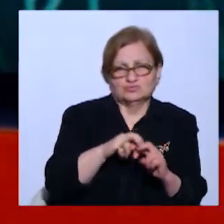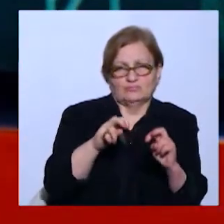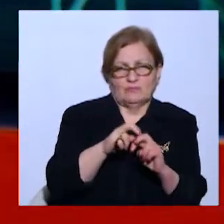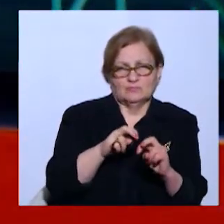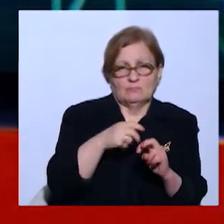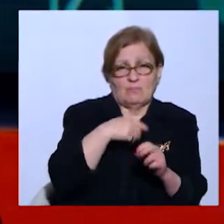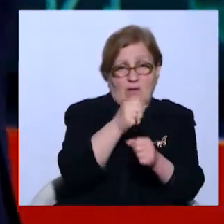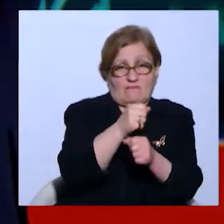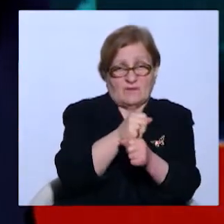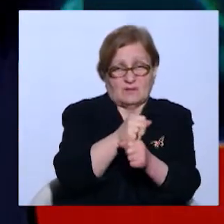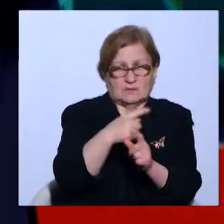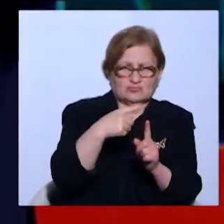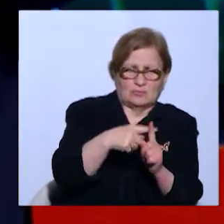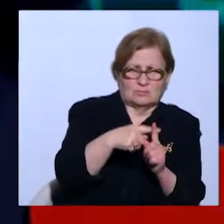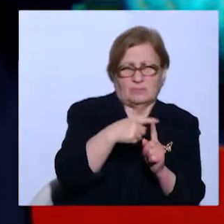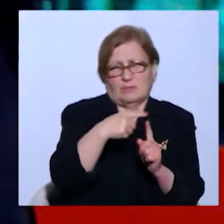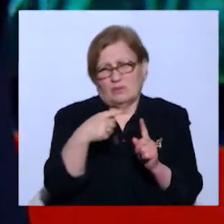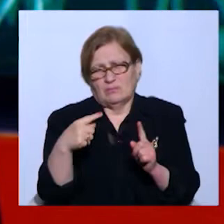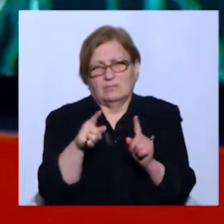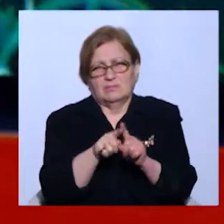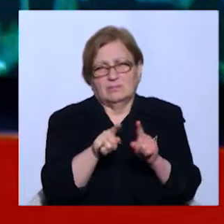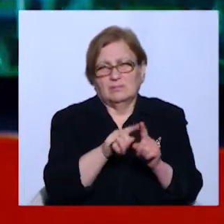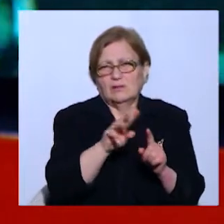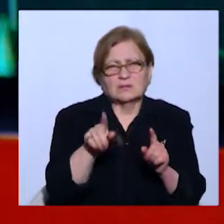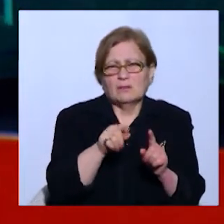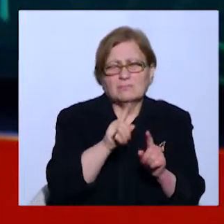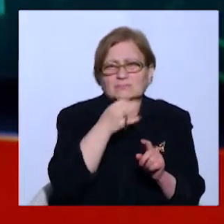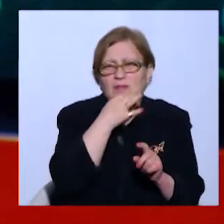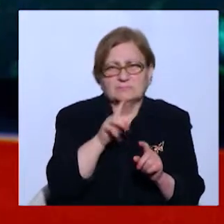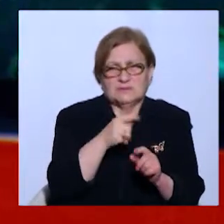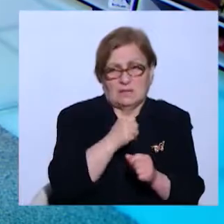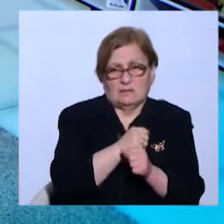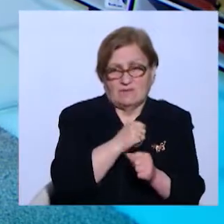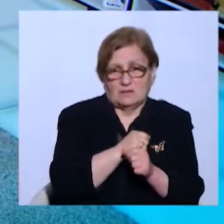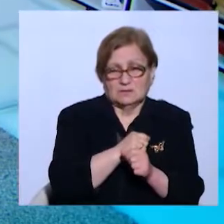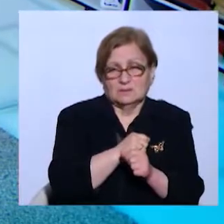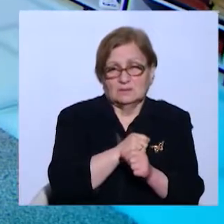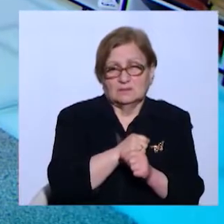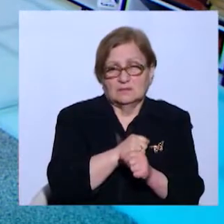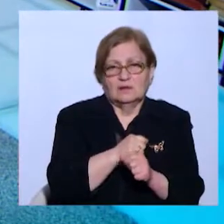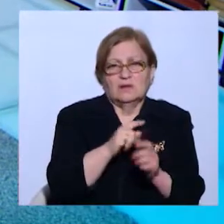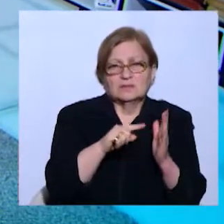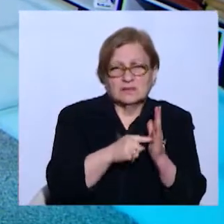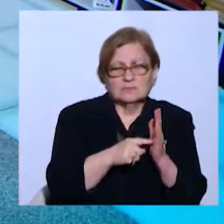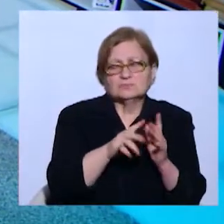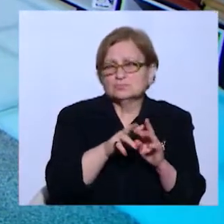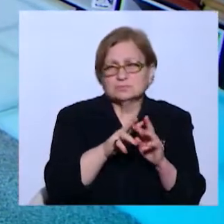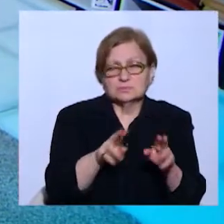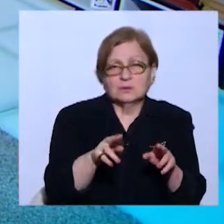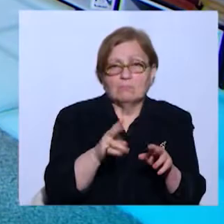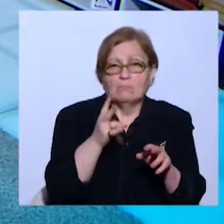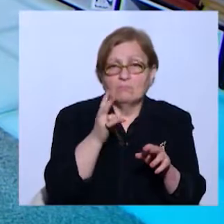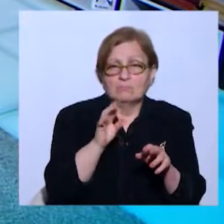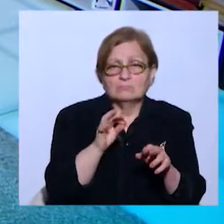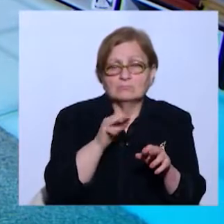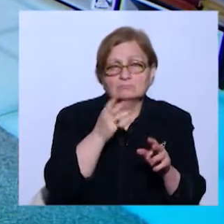აი რაღაცა წინ წავიწია, რაღაცა ტოლობა, ერთ გადავედი მეორეზე, ხო? რიცხვების გამრავლება არაფერი განსაკუთრებული ახლა ხარ,